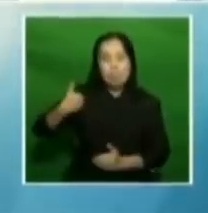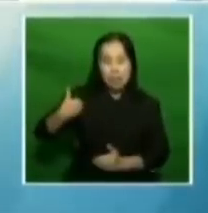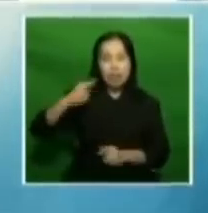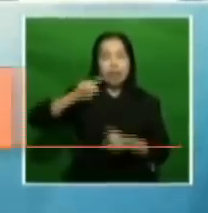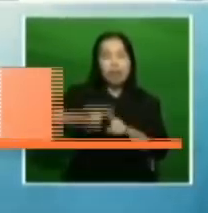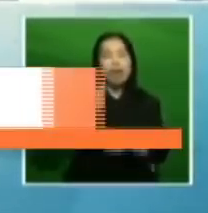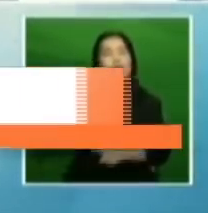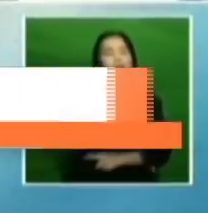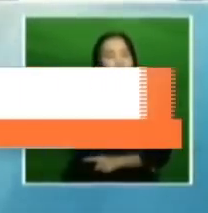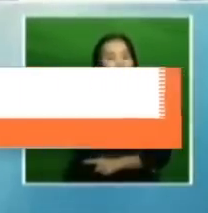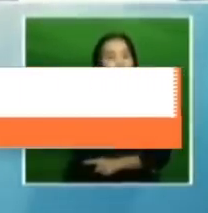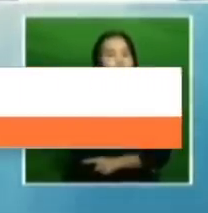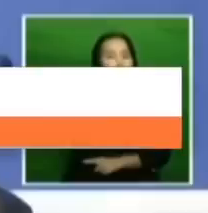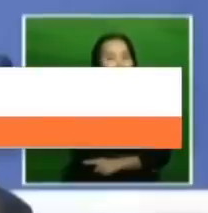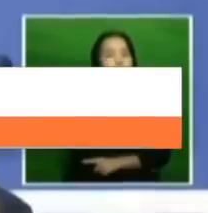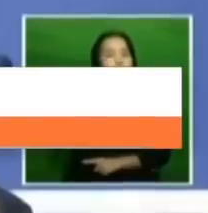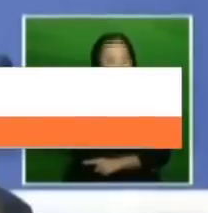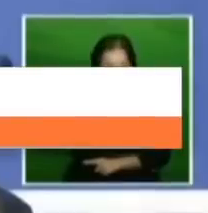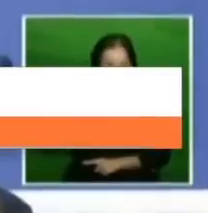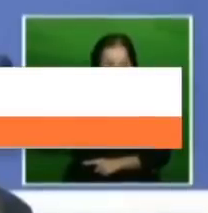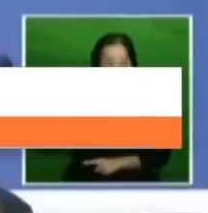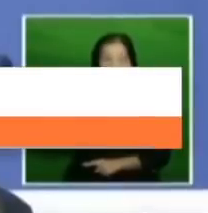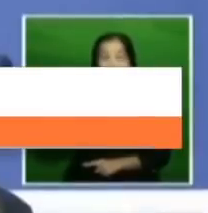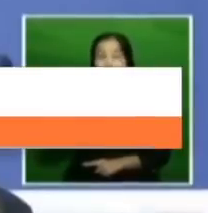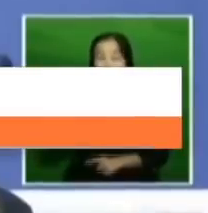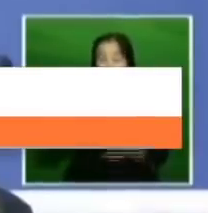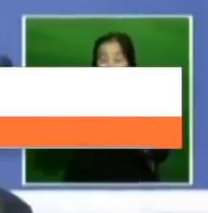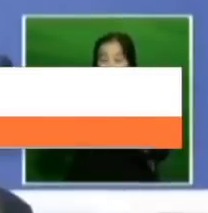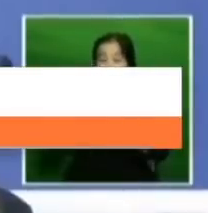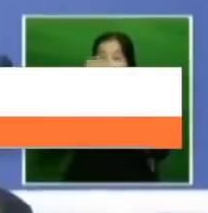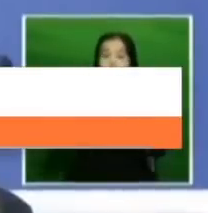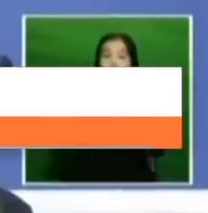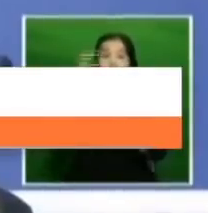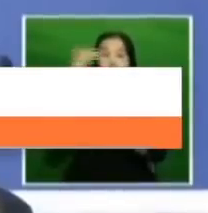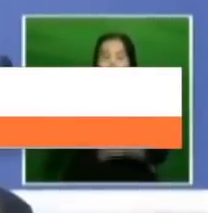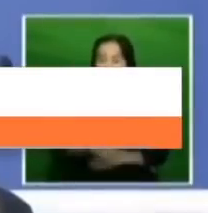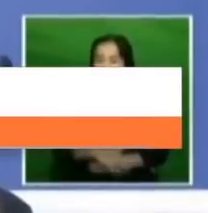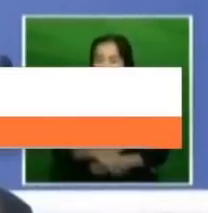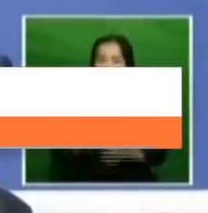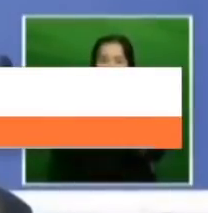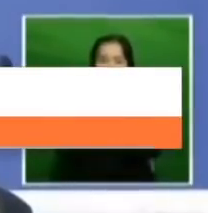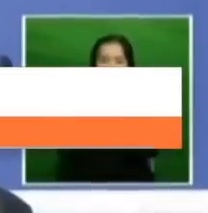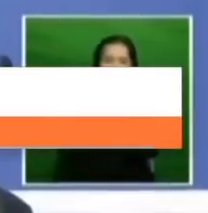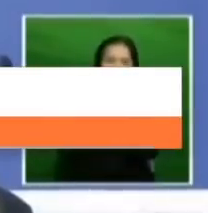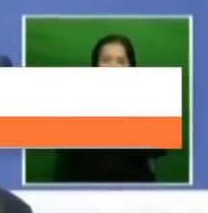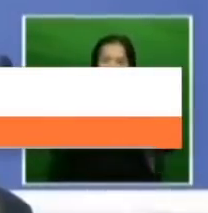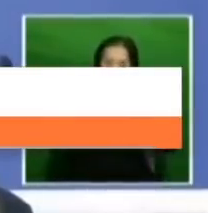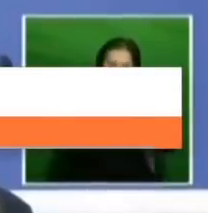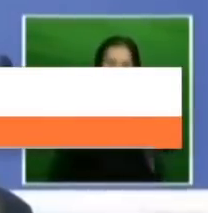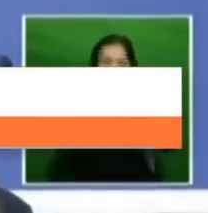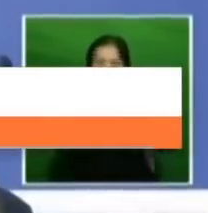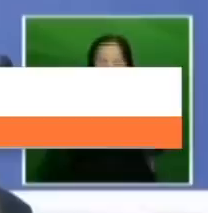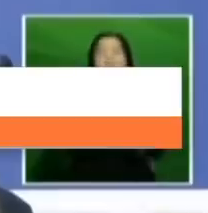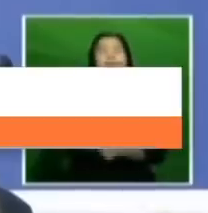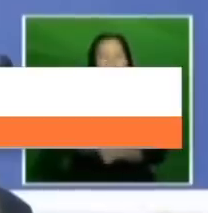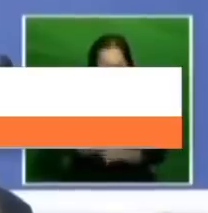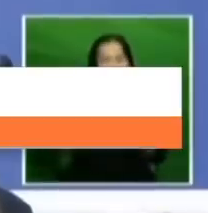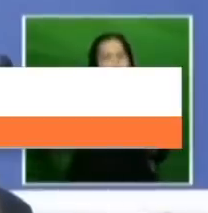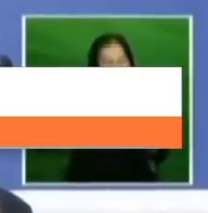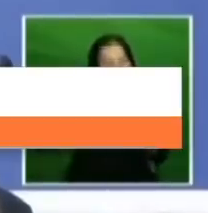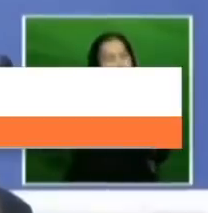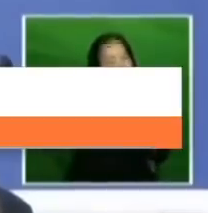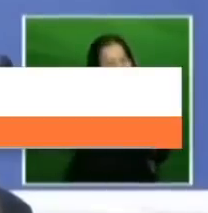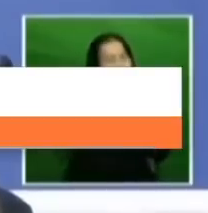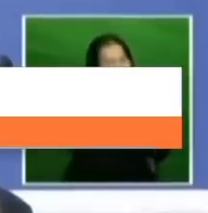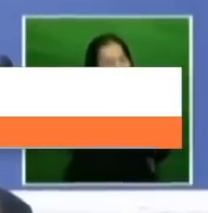เดือนละ 5,000 บาทซึ่งถ้าหากเกิน3เดือนไปสถานการณ์ยังจำเป็นก็สามารถต่อไปได้เรื่อยๆนะครับ